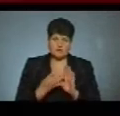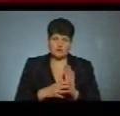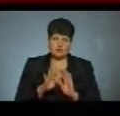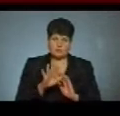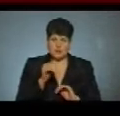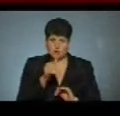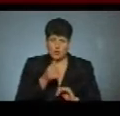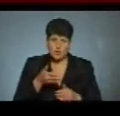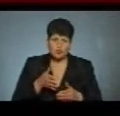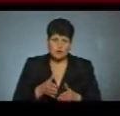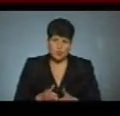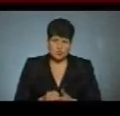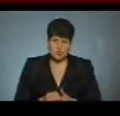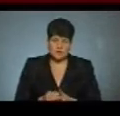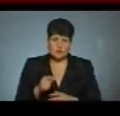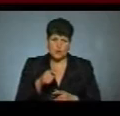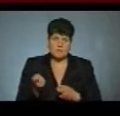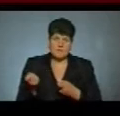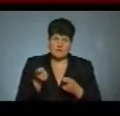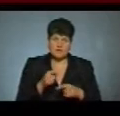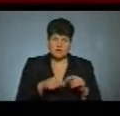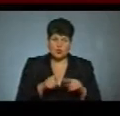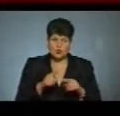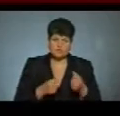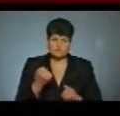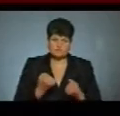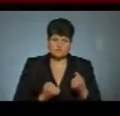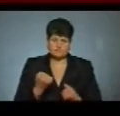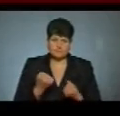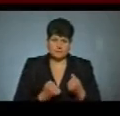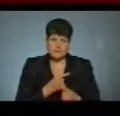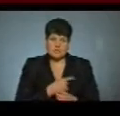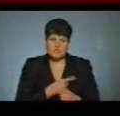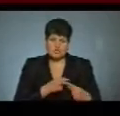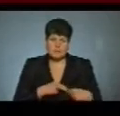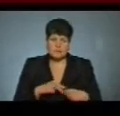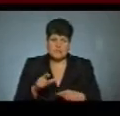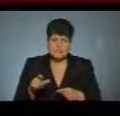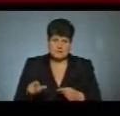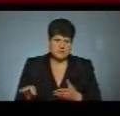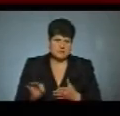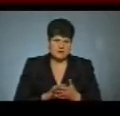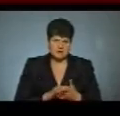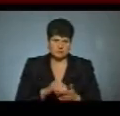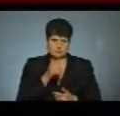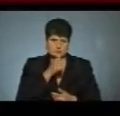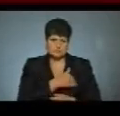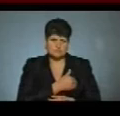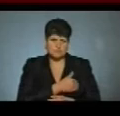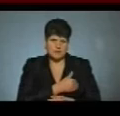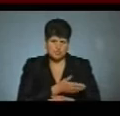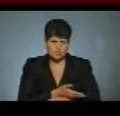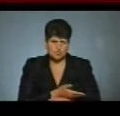1995 року народження. Його привіз родич на автомашині. Медичні працівники цієї установи одразу поміряли